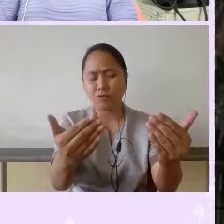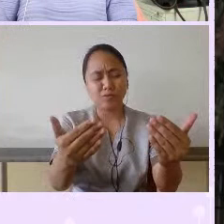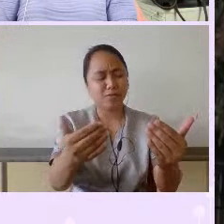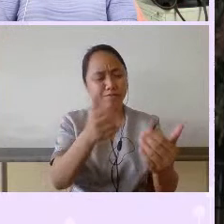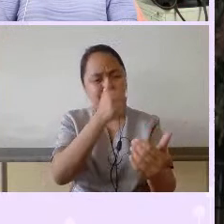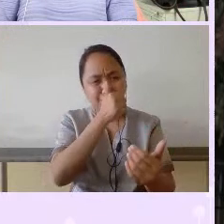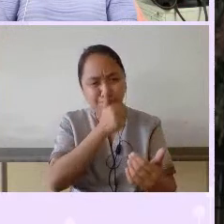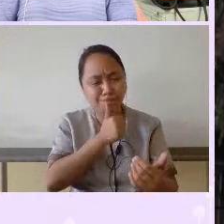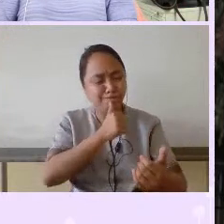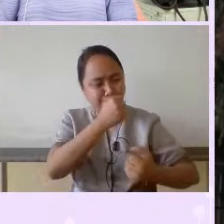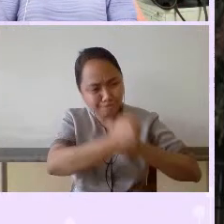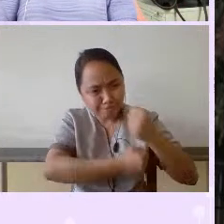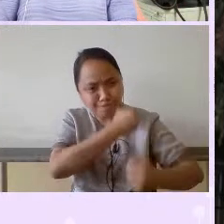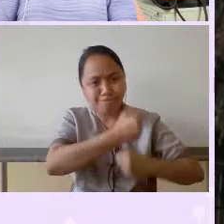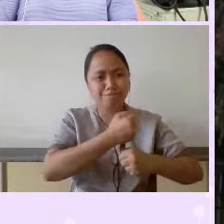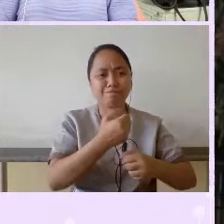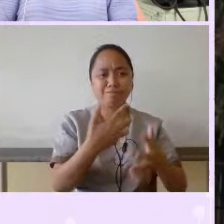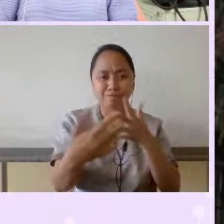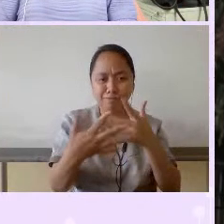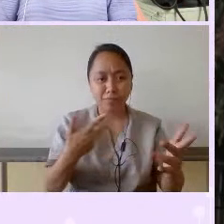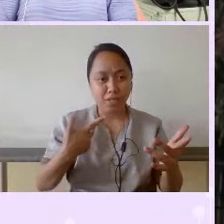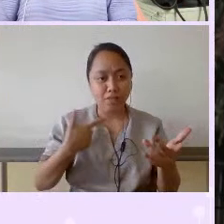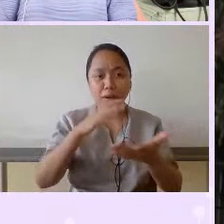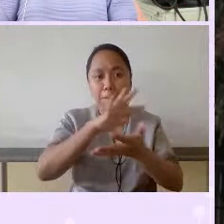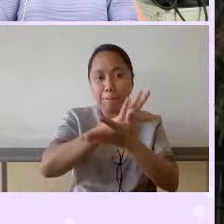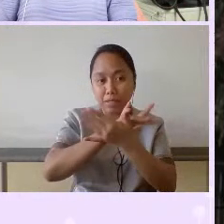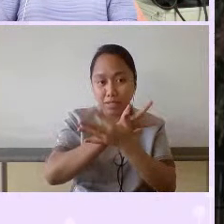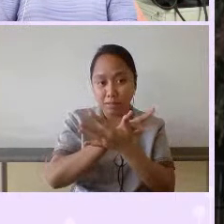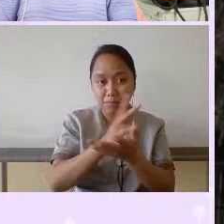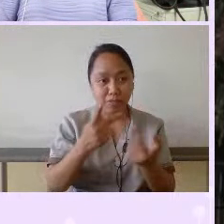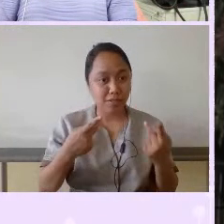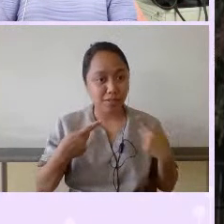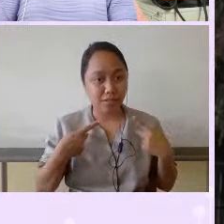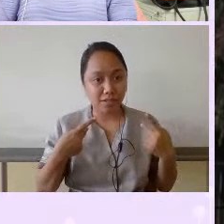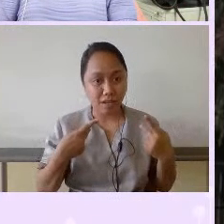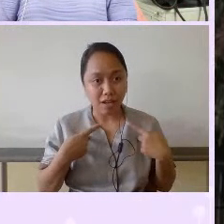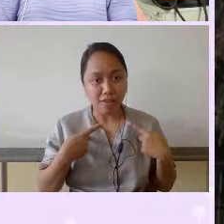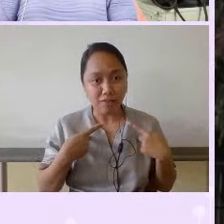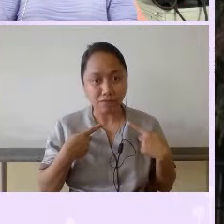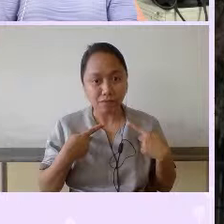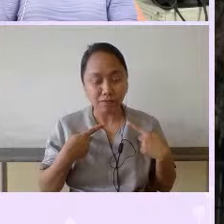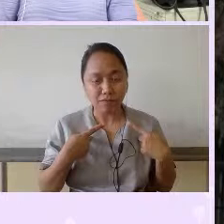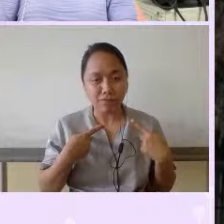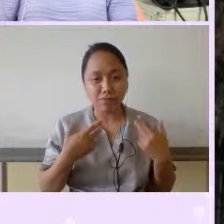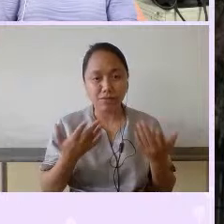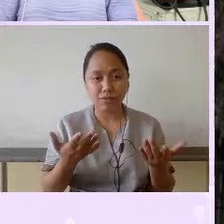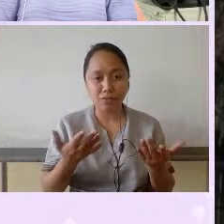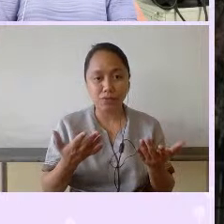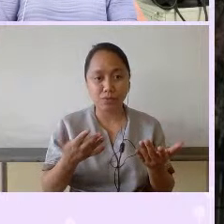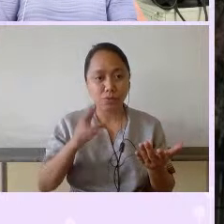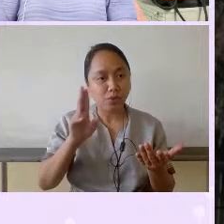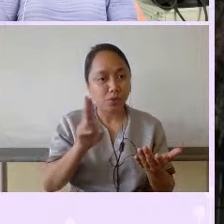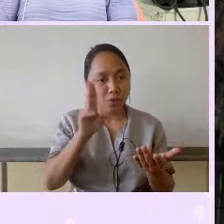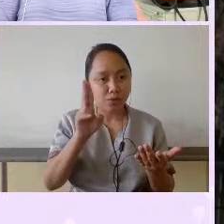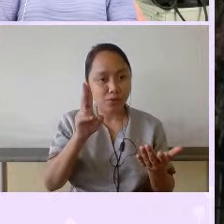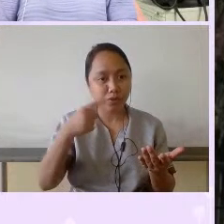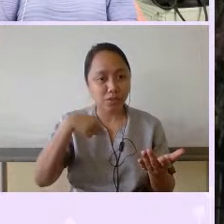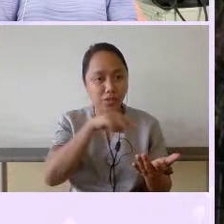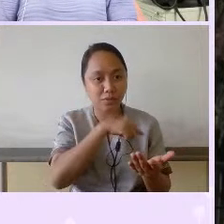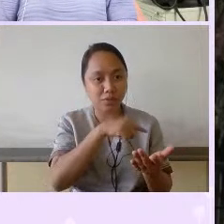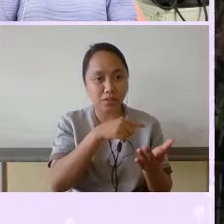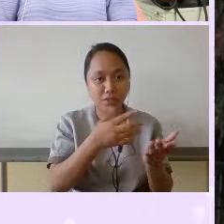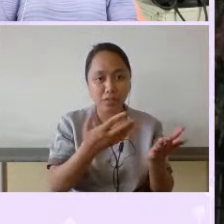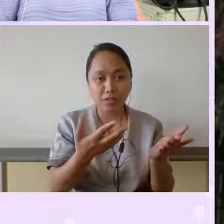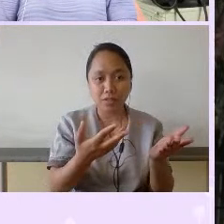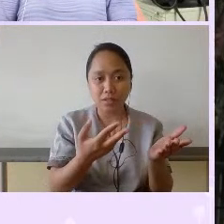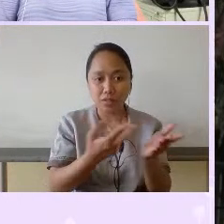deep dive into labor market trends and the recalibration of policies and strategies based on analysis of past,